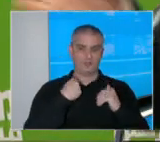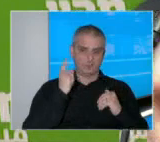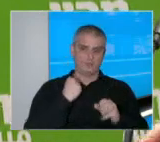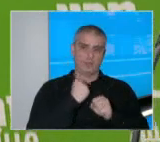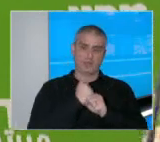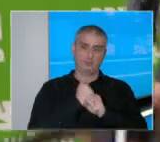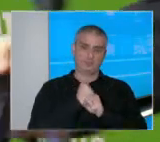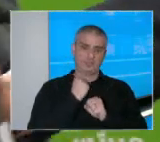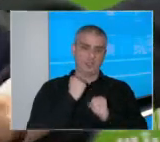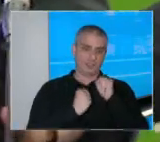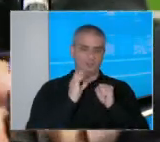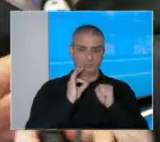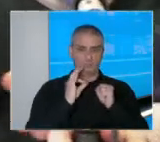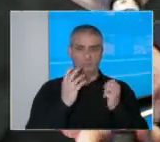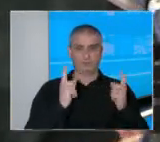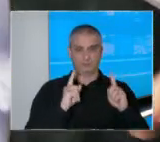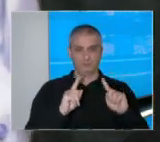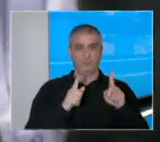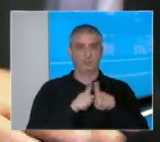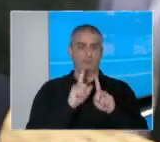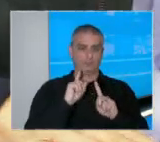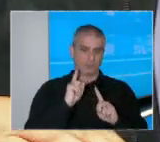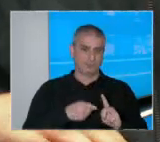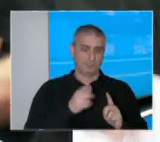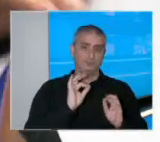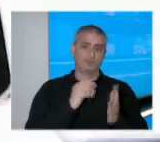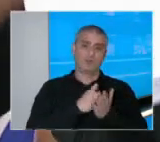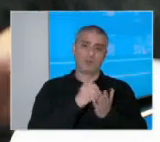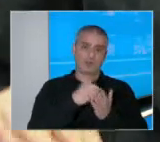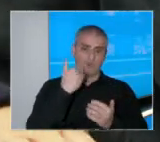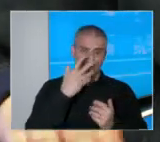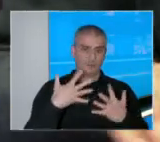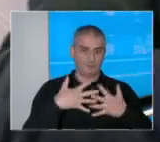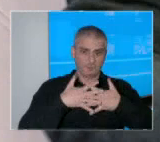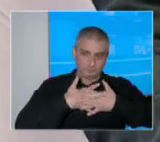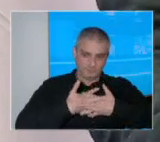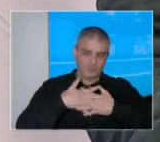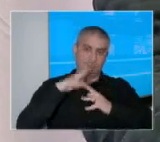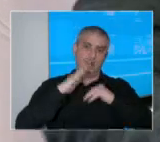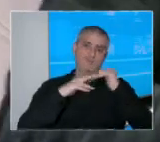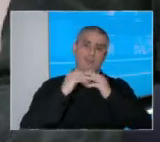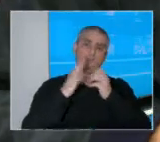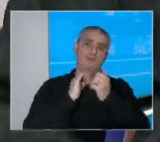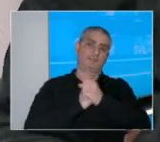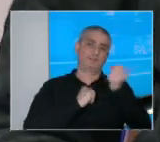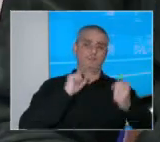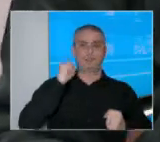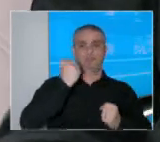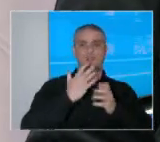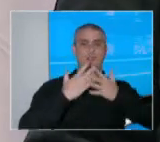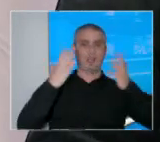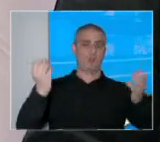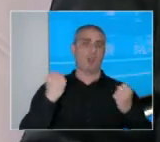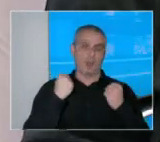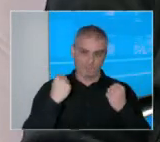לעשות עבודה קשה, כדי שזה יקרה כמו שצריך, כדי שנוכל בהמשך לאחד כוחות, ולבנות את מחנה השמאל הציוני הגדול